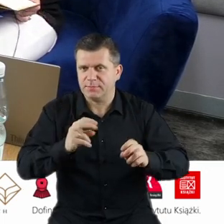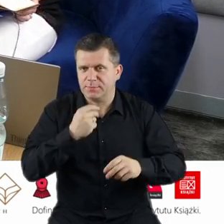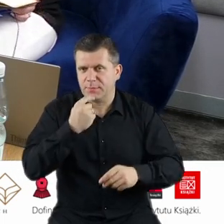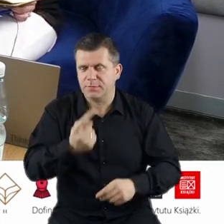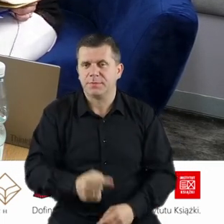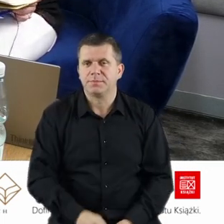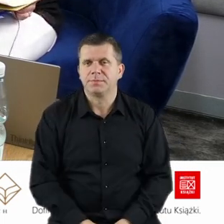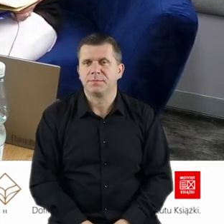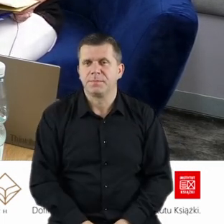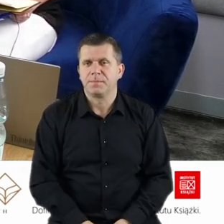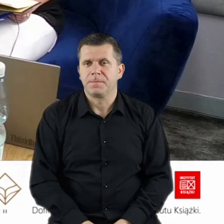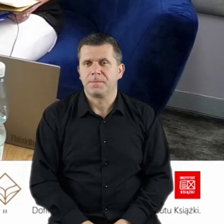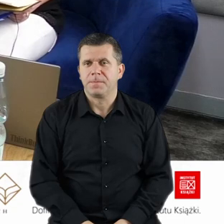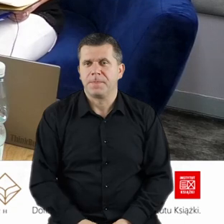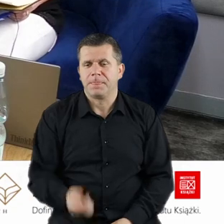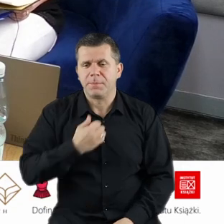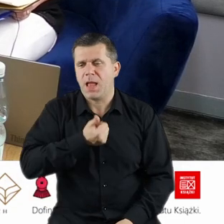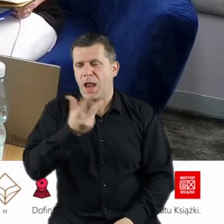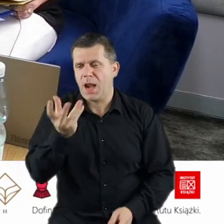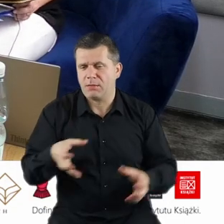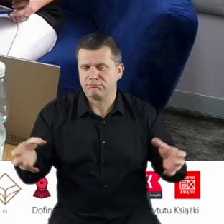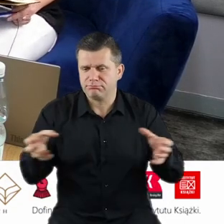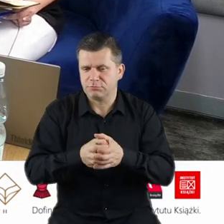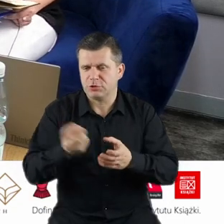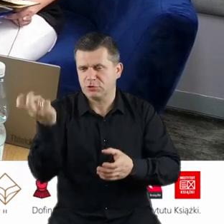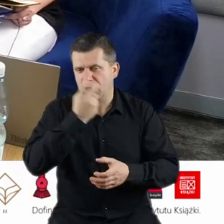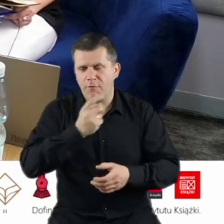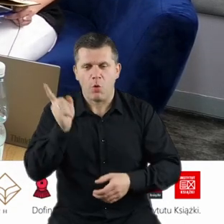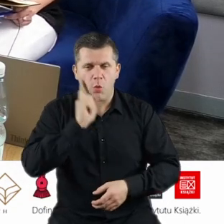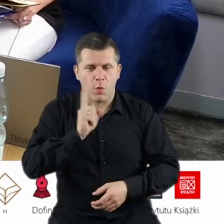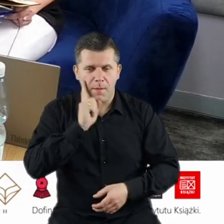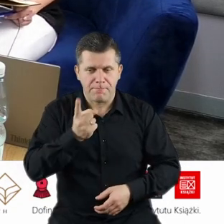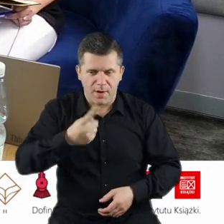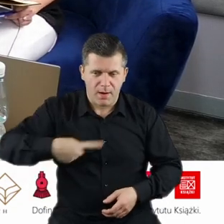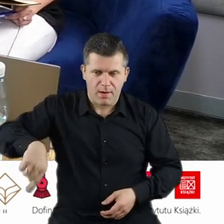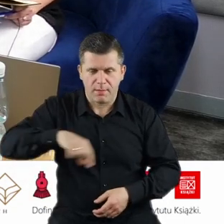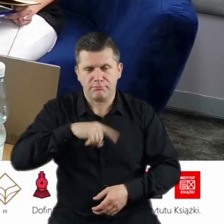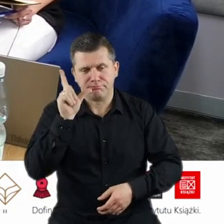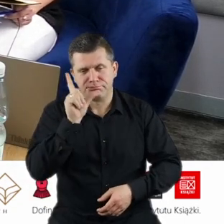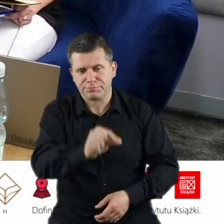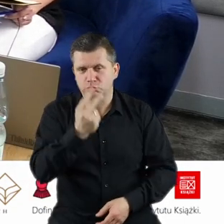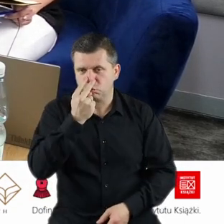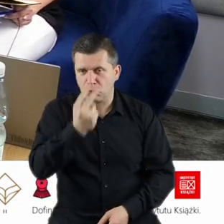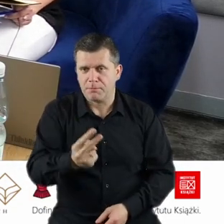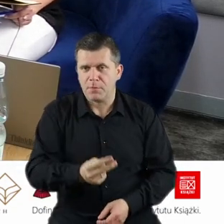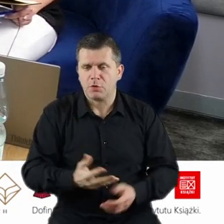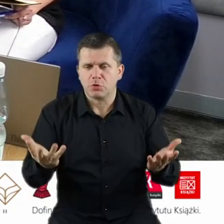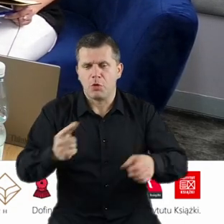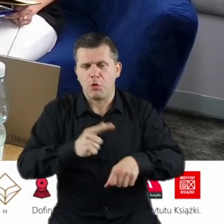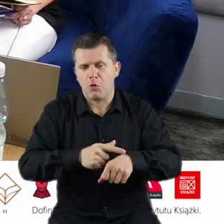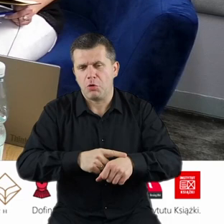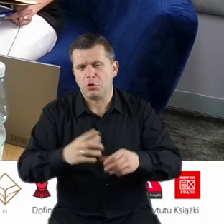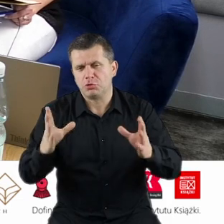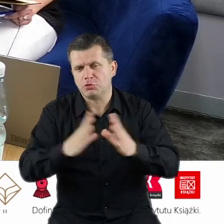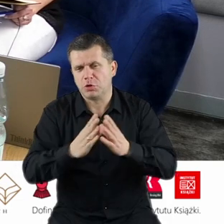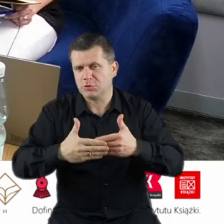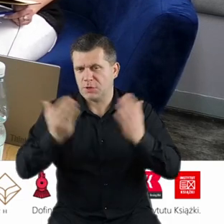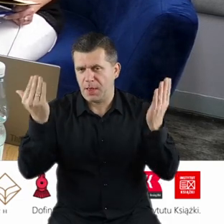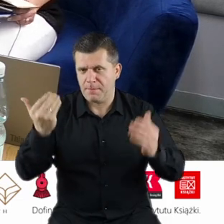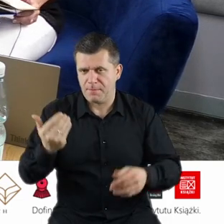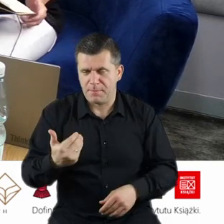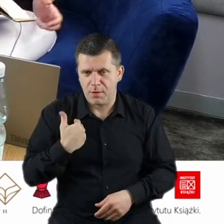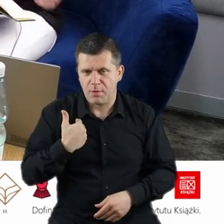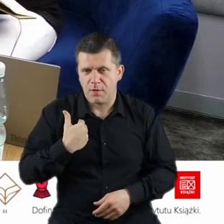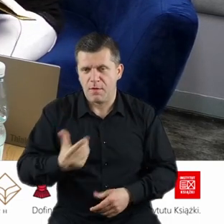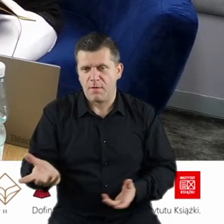przytoczyć fragment takiej wypowiedzi. Kilku się nas zebrało, ciekawe chłopaki takie, i poszliśmy zobaczyć. Gdzieś godzina